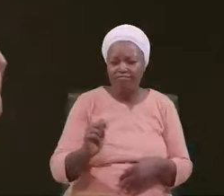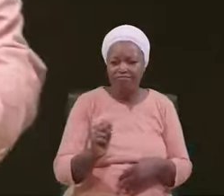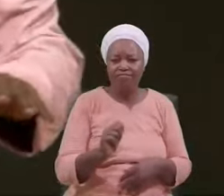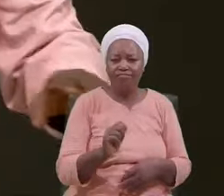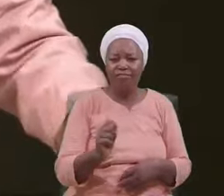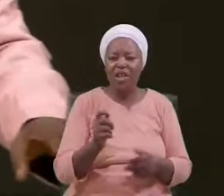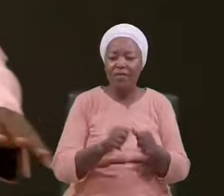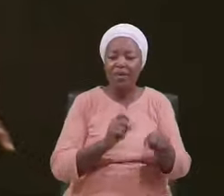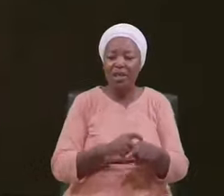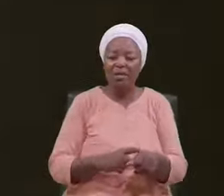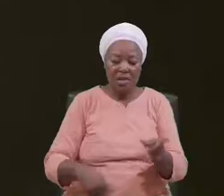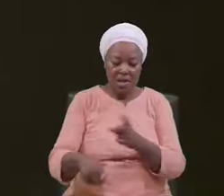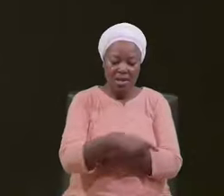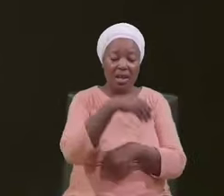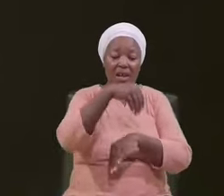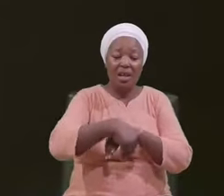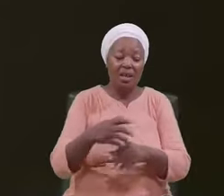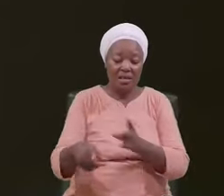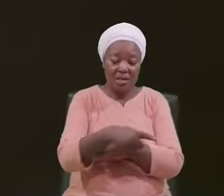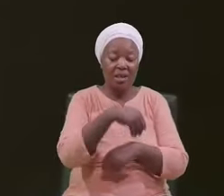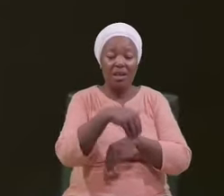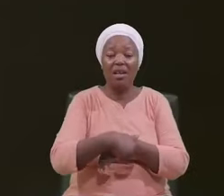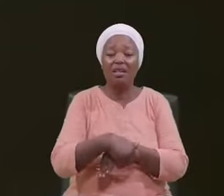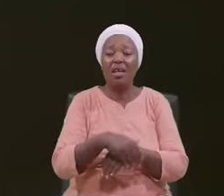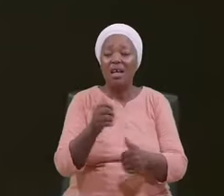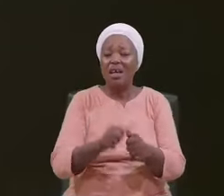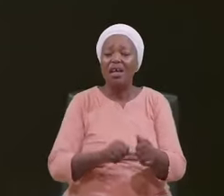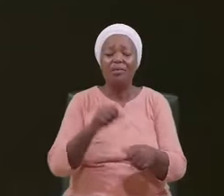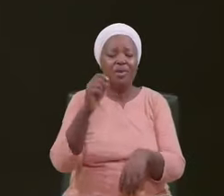l'hyperglycémie, chaque fois aller aux toilettes,